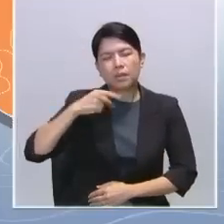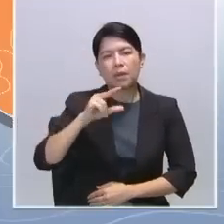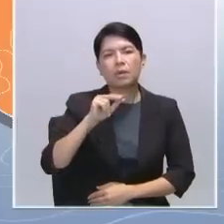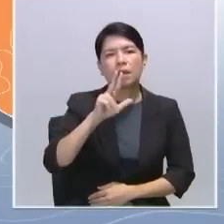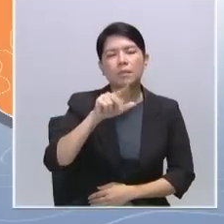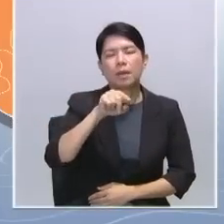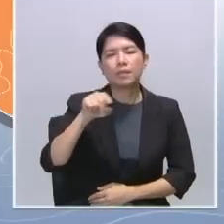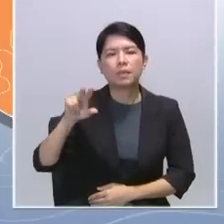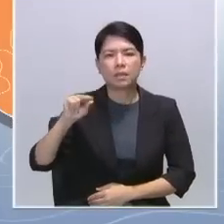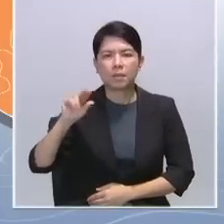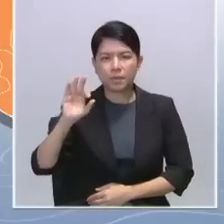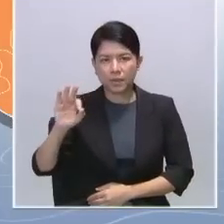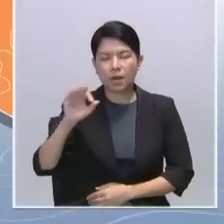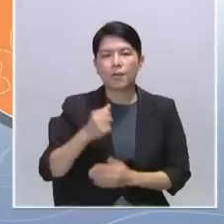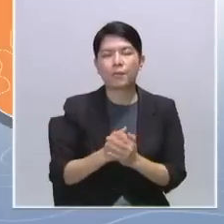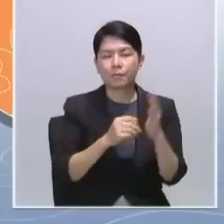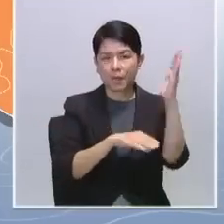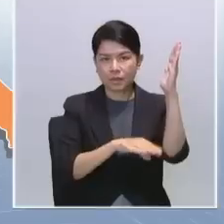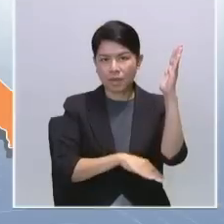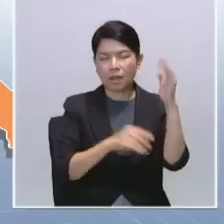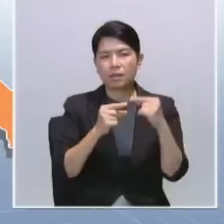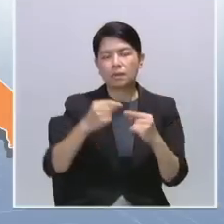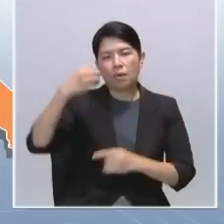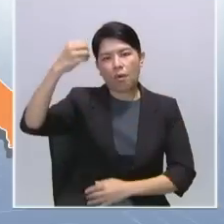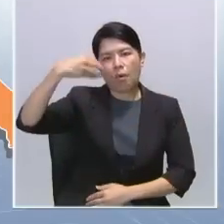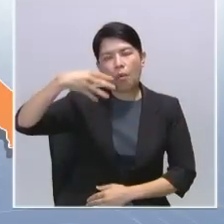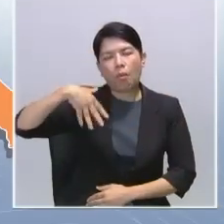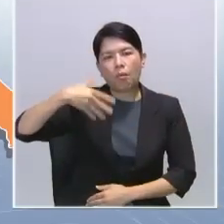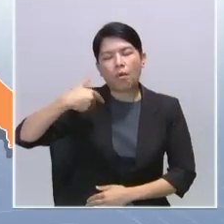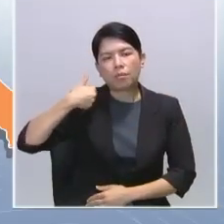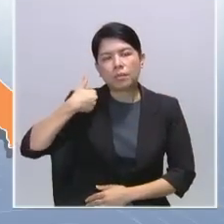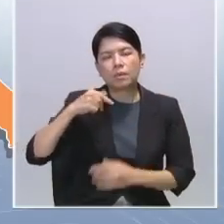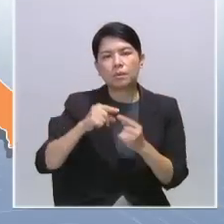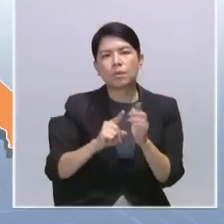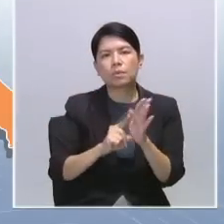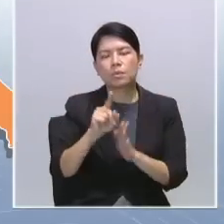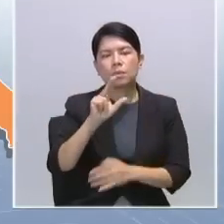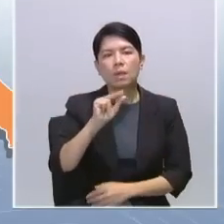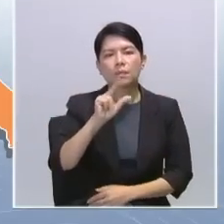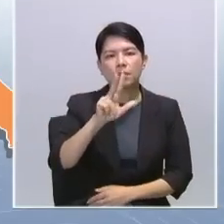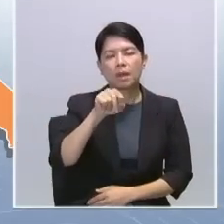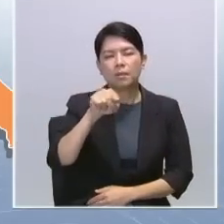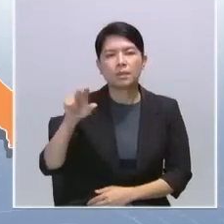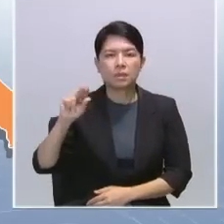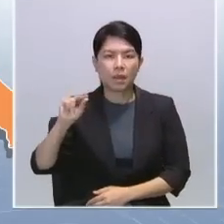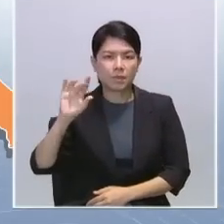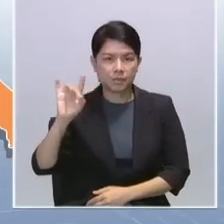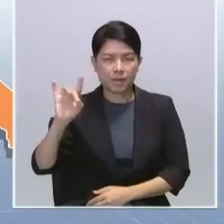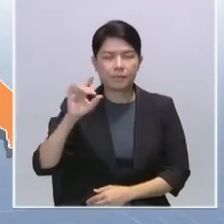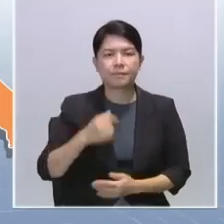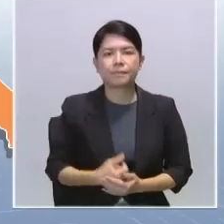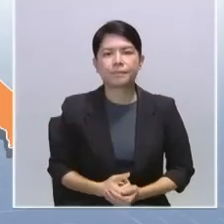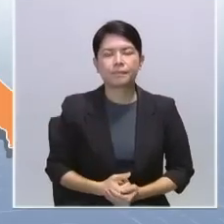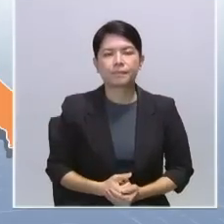ถึง39องศาเซลเซียสภาคใต้มีอากาศร้อนในตอนกลางวันนะครับอุณหภูมิสูงสุด33ถึง38องศาเซลเซีย